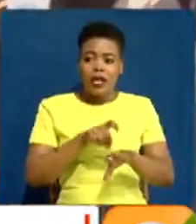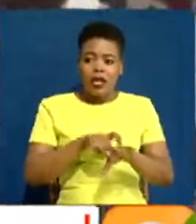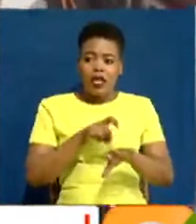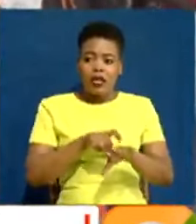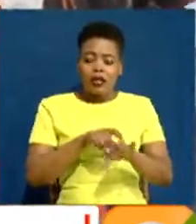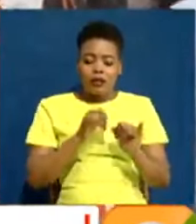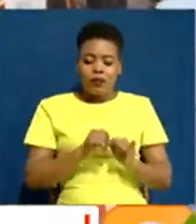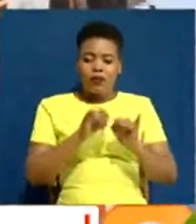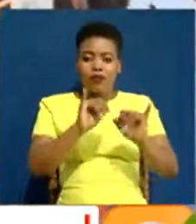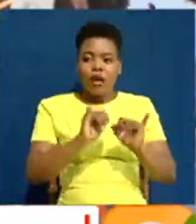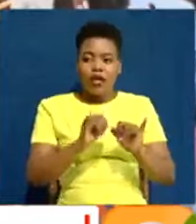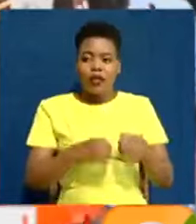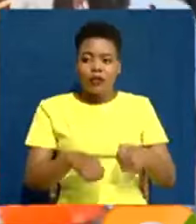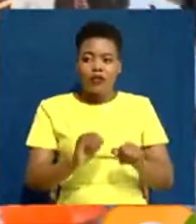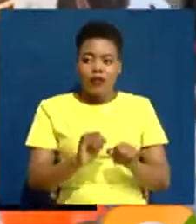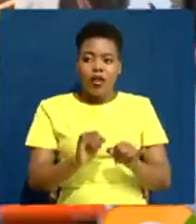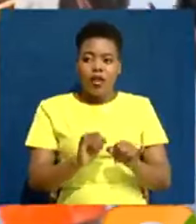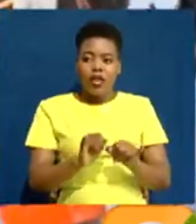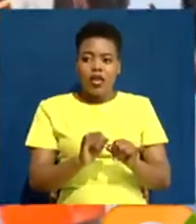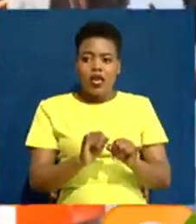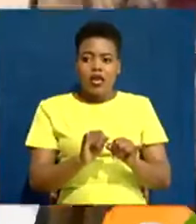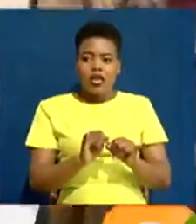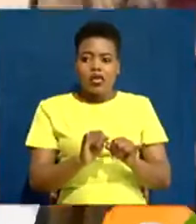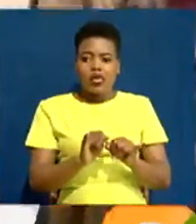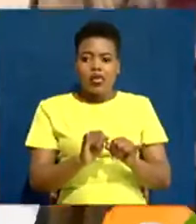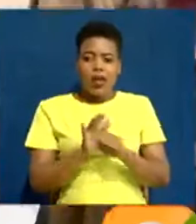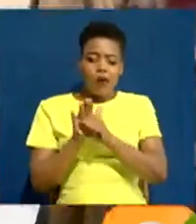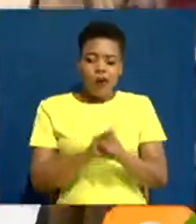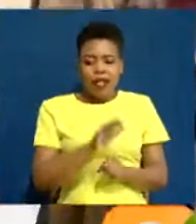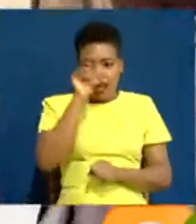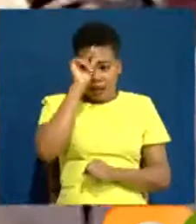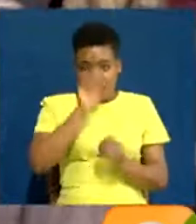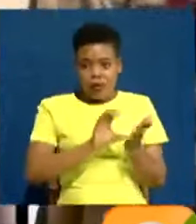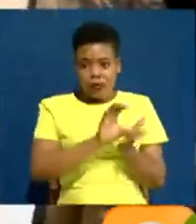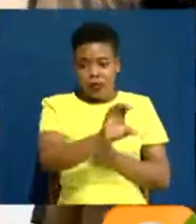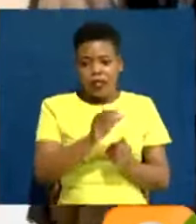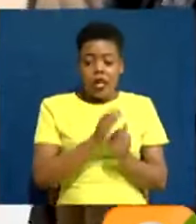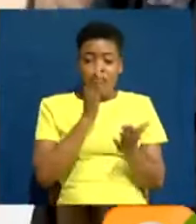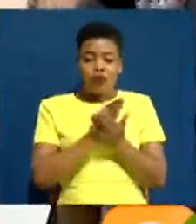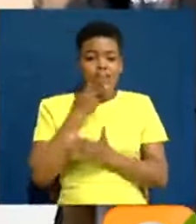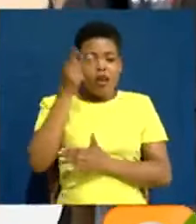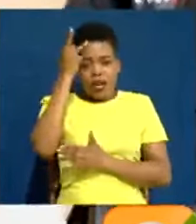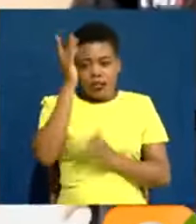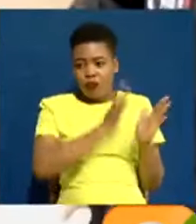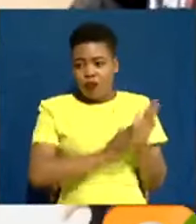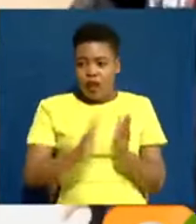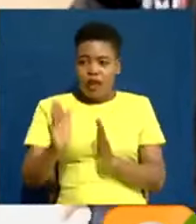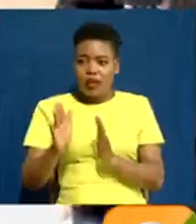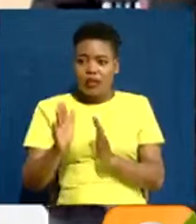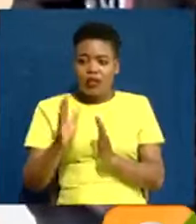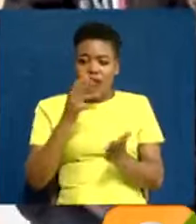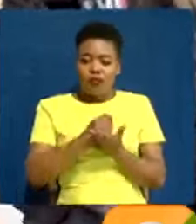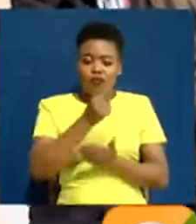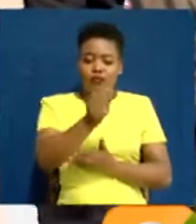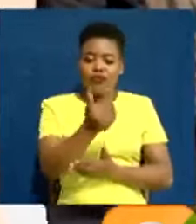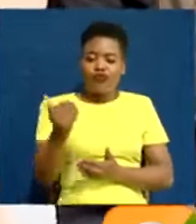to try and squeeze the government to the corner. Kwa kweli tulikuwa tumejipanga kama wazazi ili tupeleke watoto shule kesho, lakini kwa